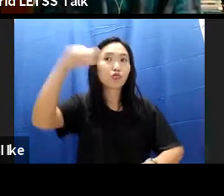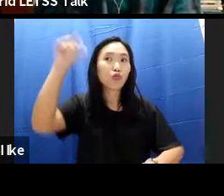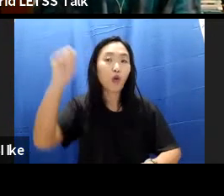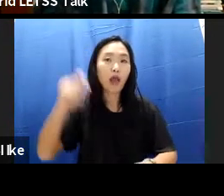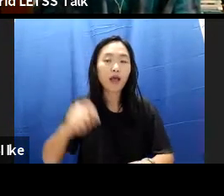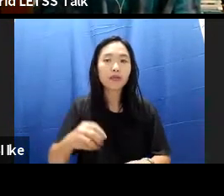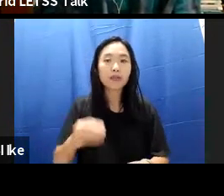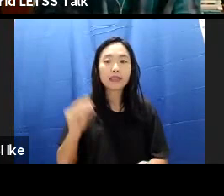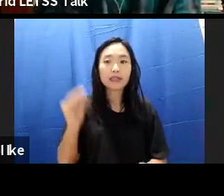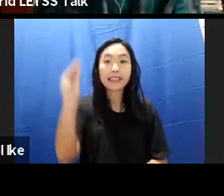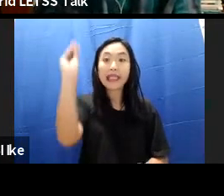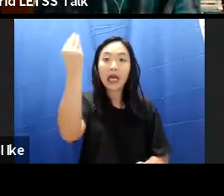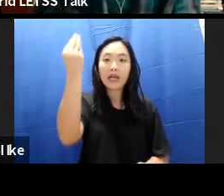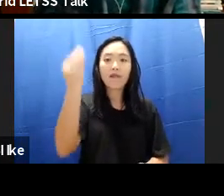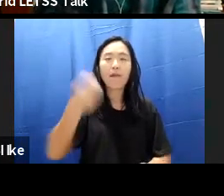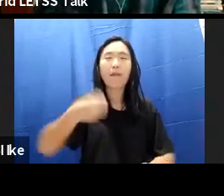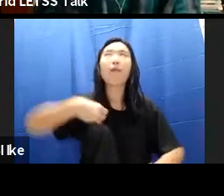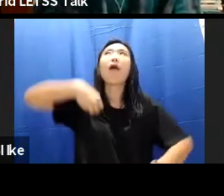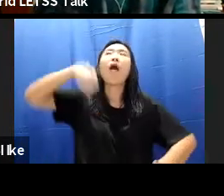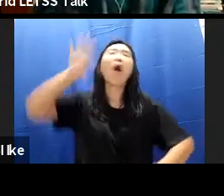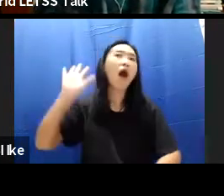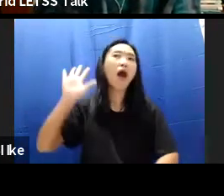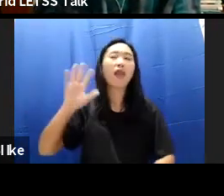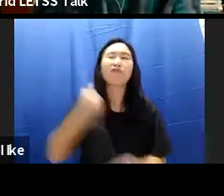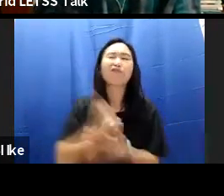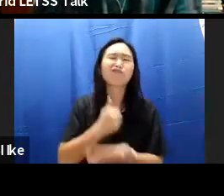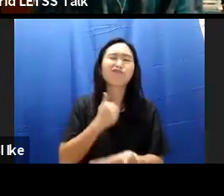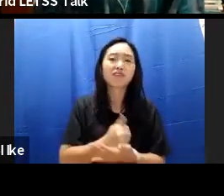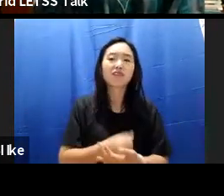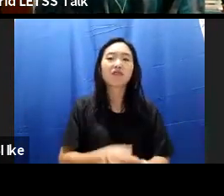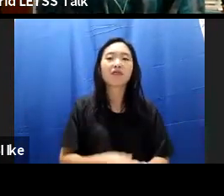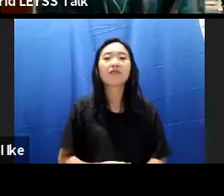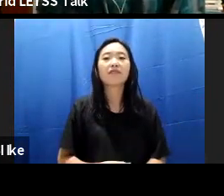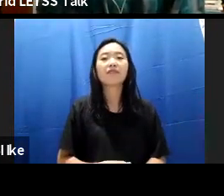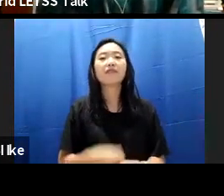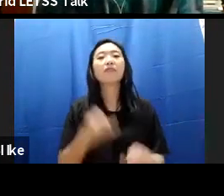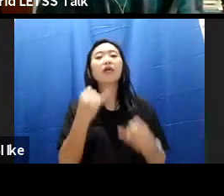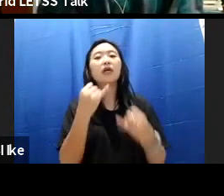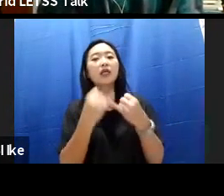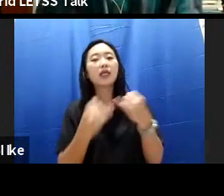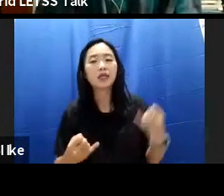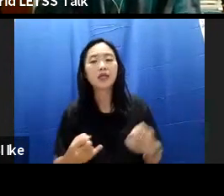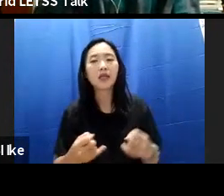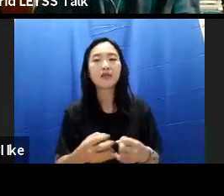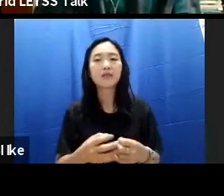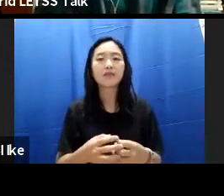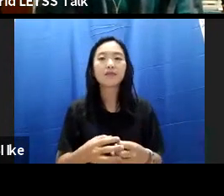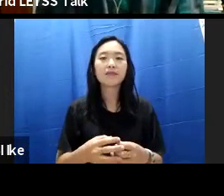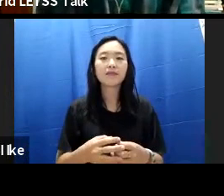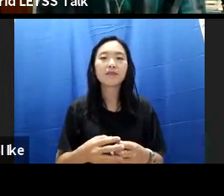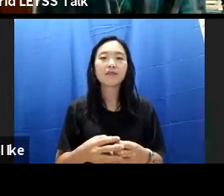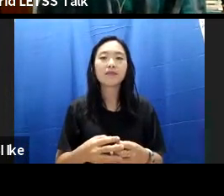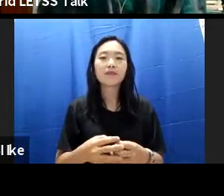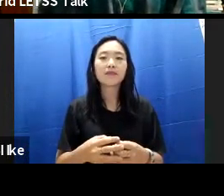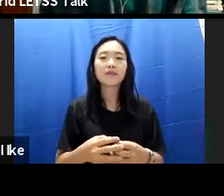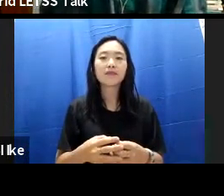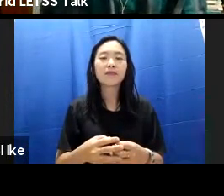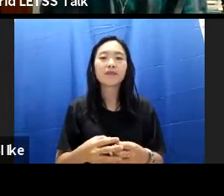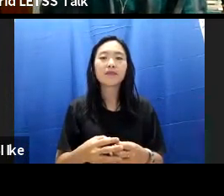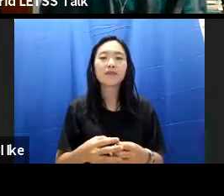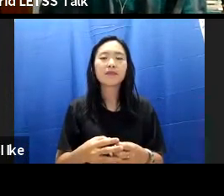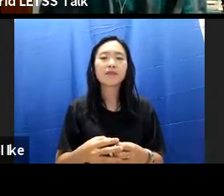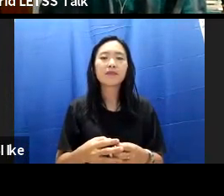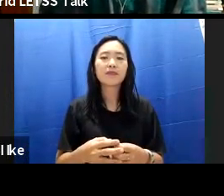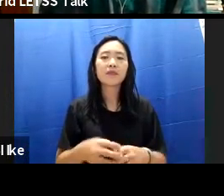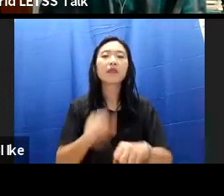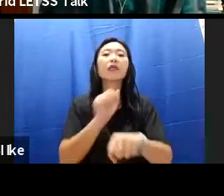tepatnya. Ya udah, akhirnya saya memutuskan untuk mencari postdoc dan atau pekerjaan tenure track